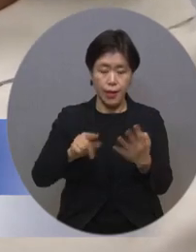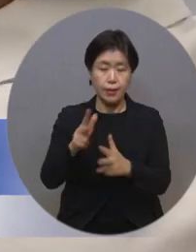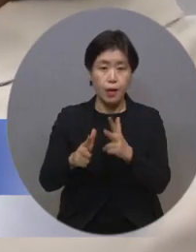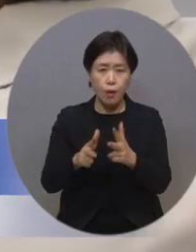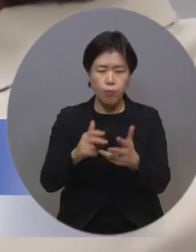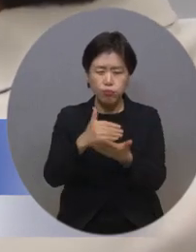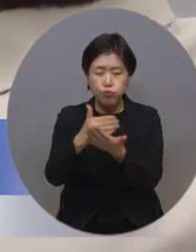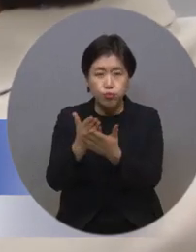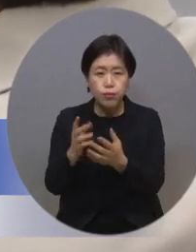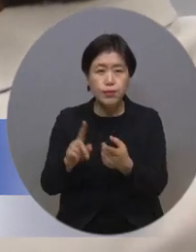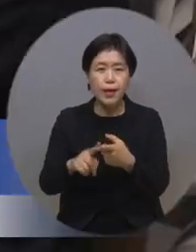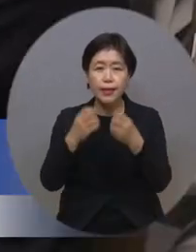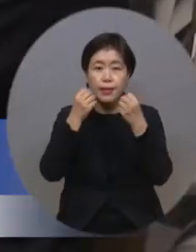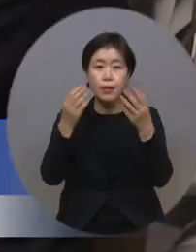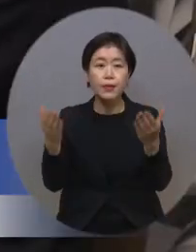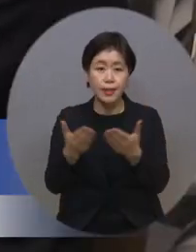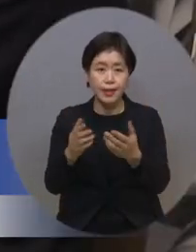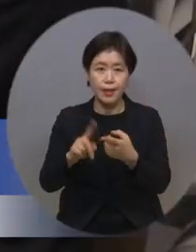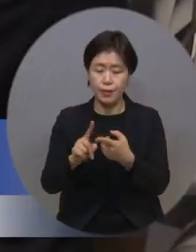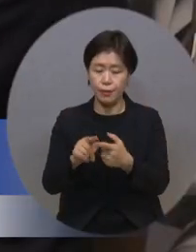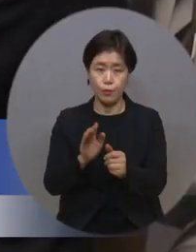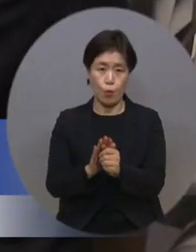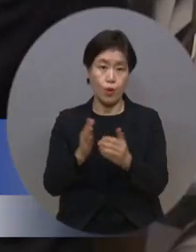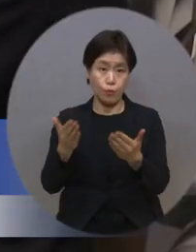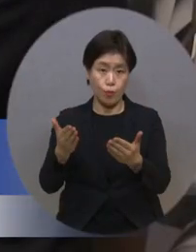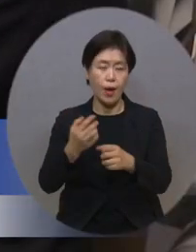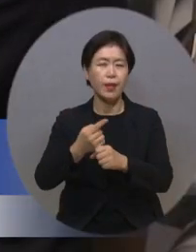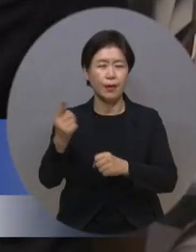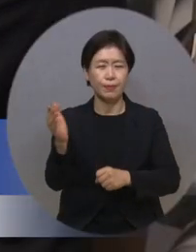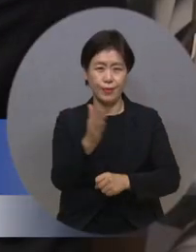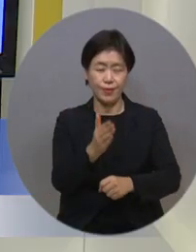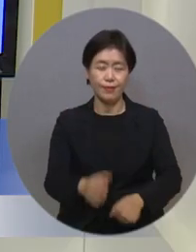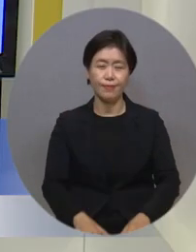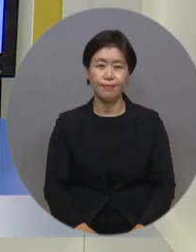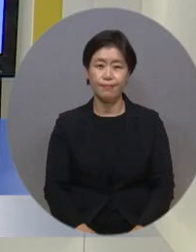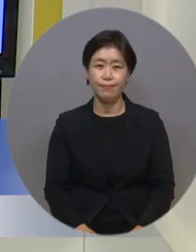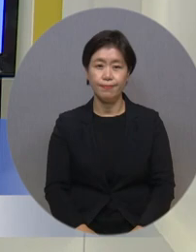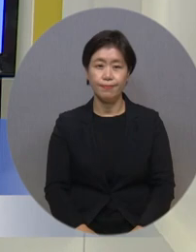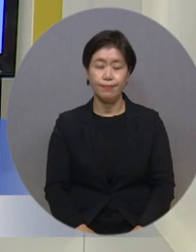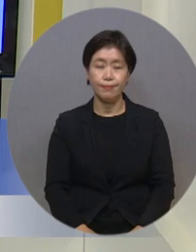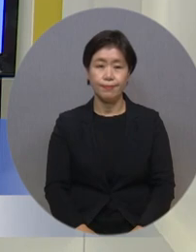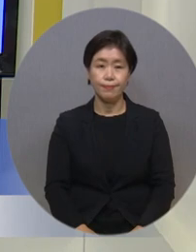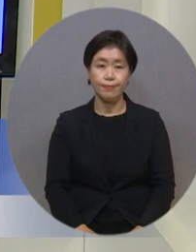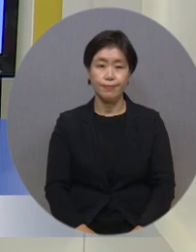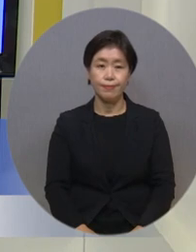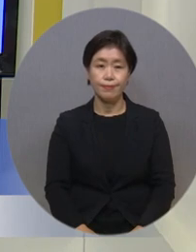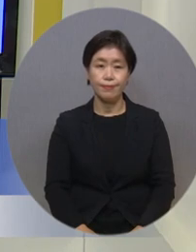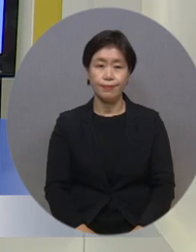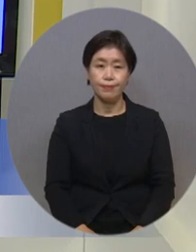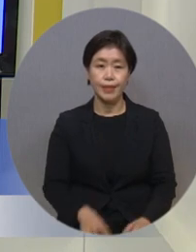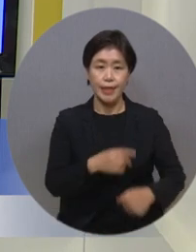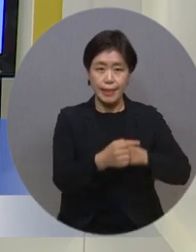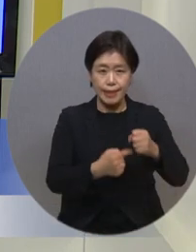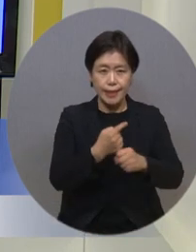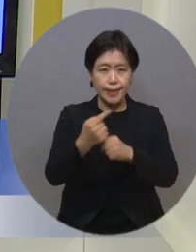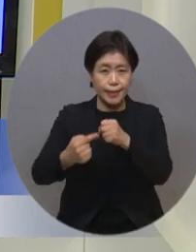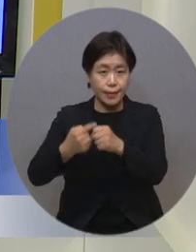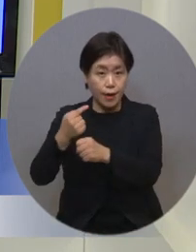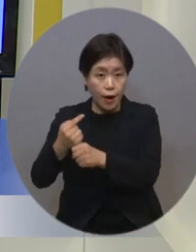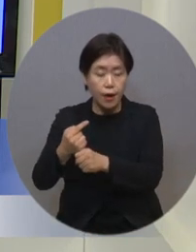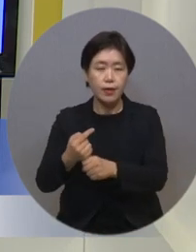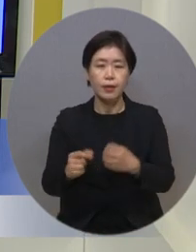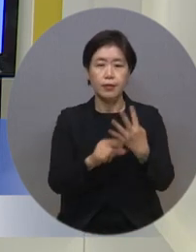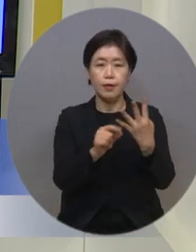개발해이 내년부터 지원할 계획이라고 덧붙였습니다 다음 뉴스입니다 매년